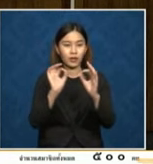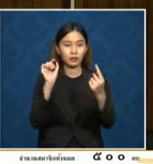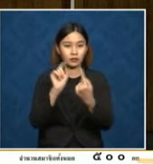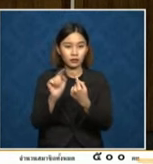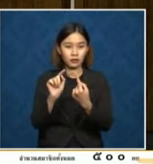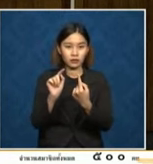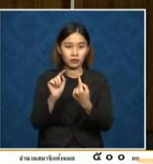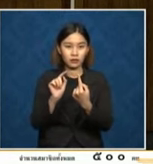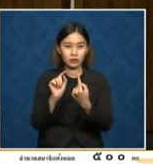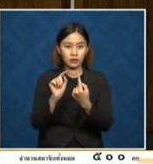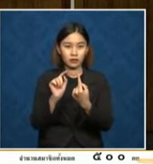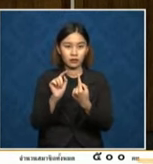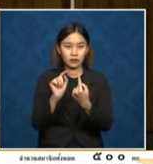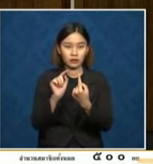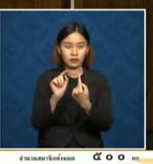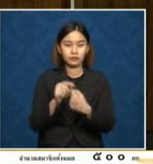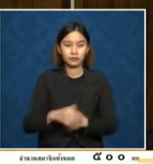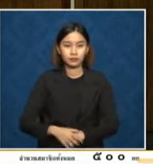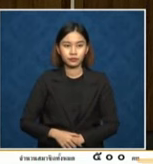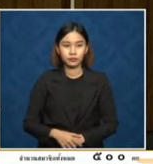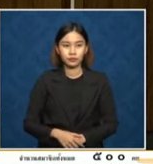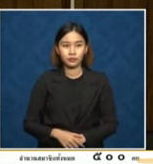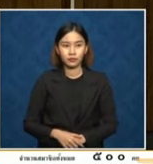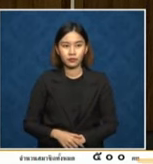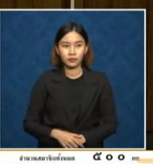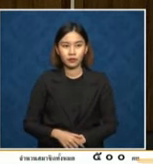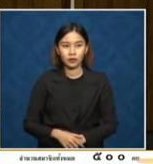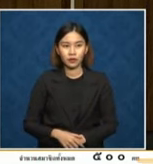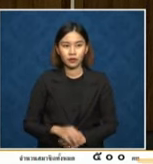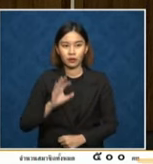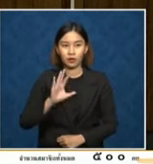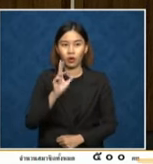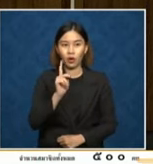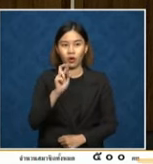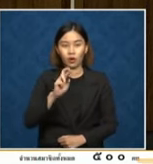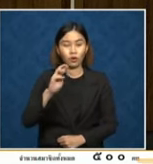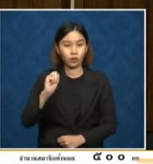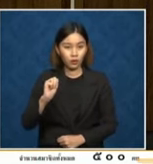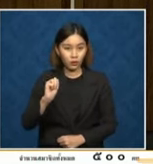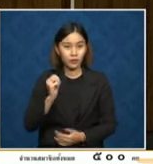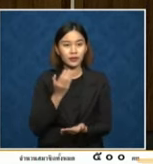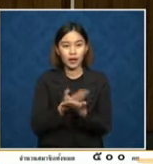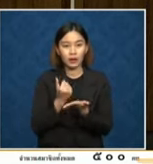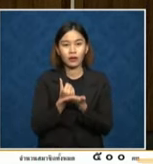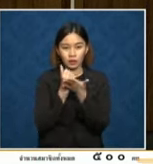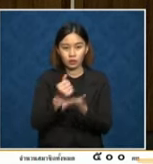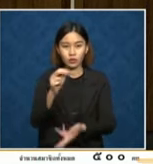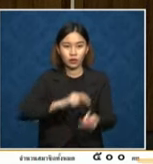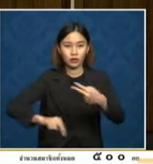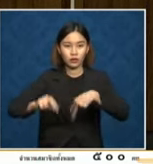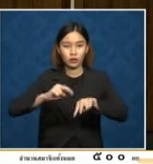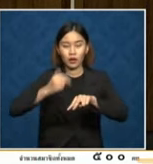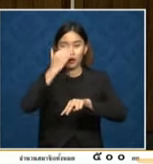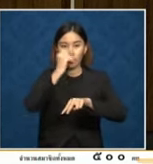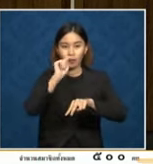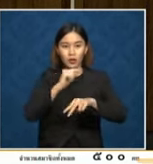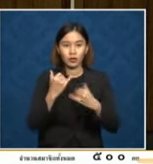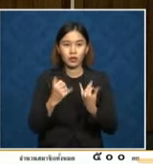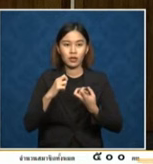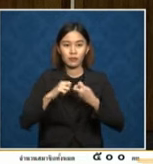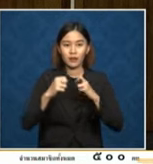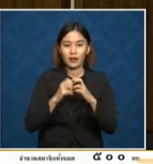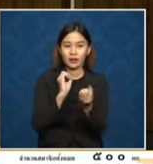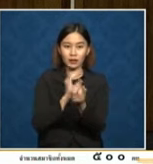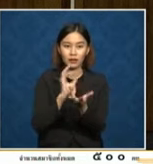ของบ่อสวนศิลานะครับของกรมธนารักษ์นะครับให้ช่วยไปดูด้วยนะครับว่าตอนนี้มีปัญหาเ